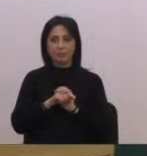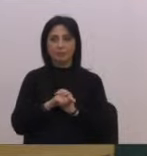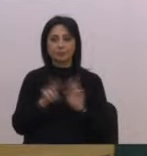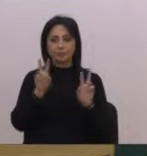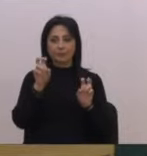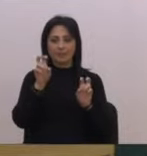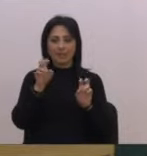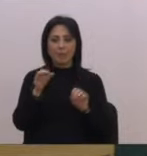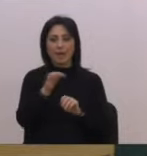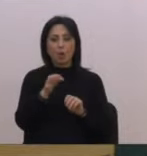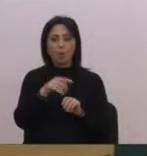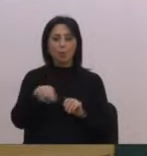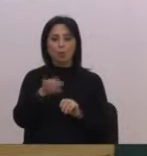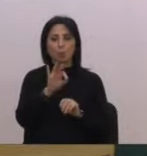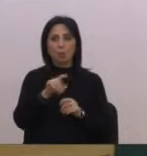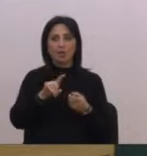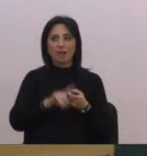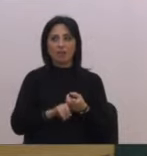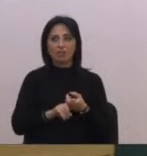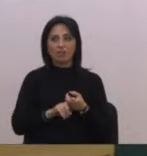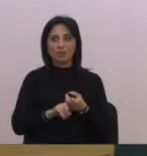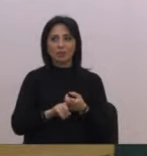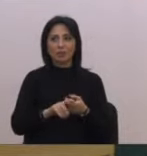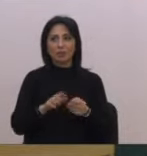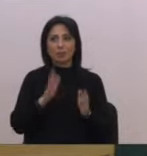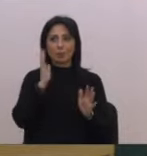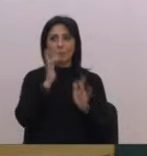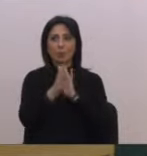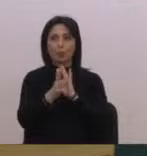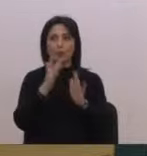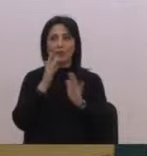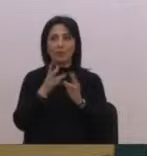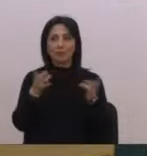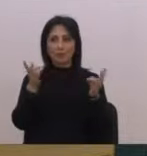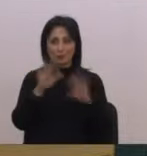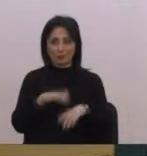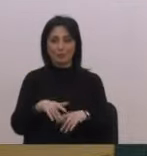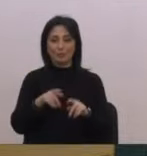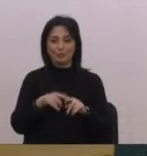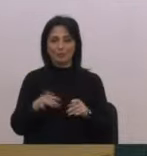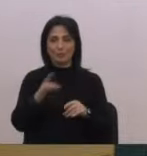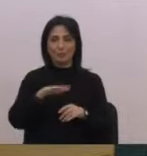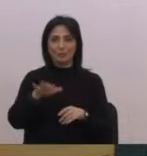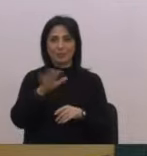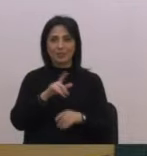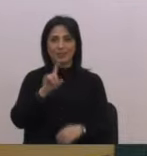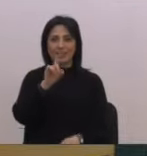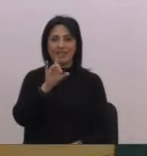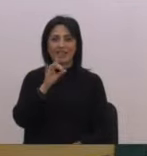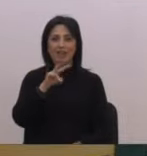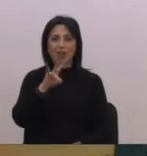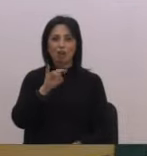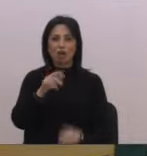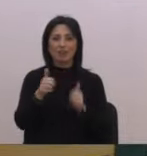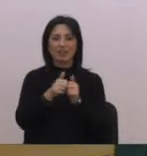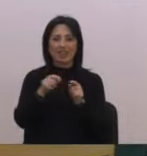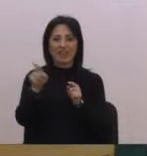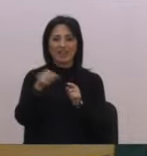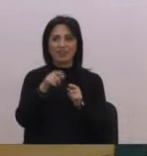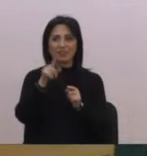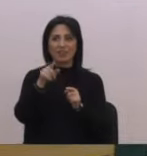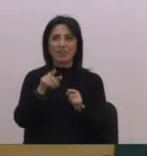თემის კუნძულთან დაკავშირებით, ბულვარში დარჩენილი ტერიტორიების, ჰილტონის გვერდით გულისხმობ.